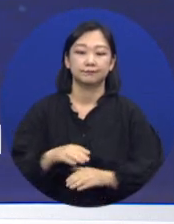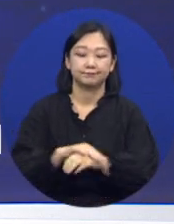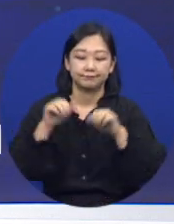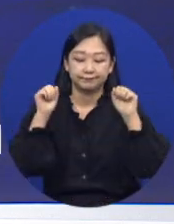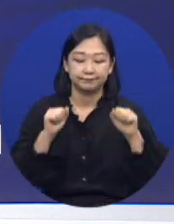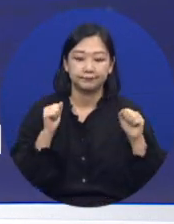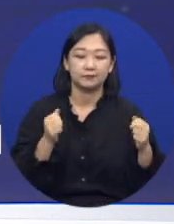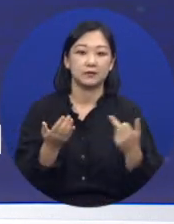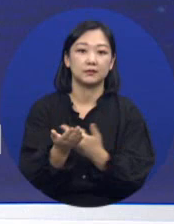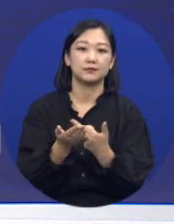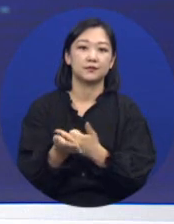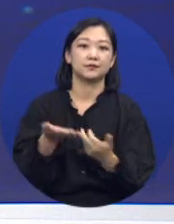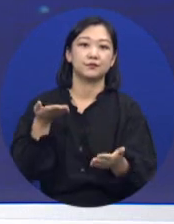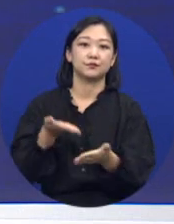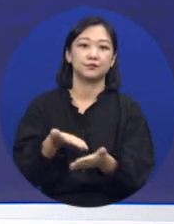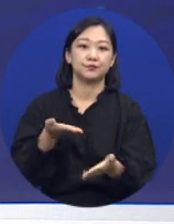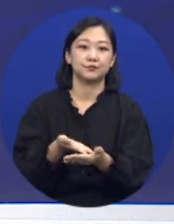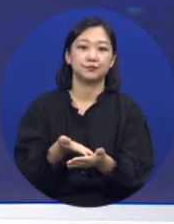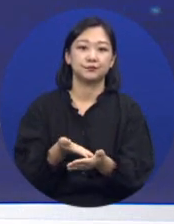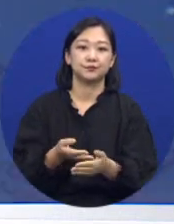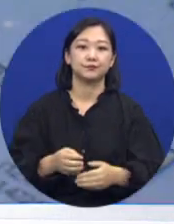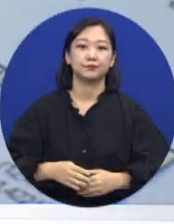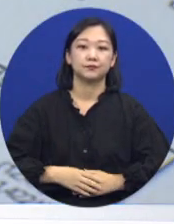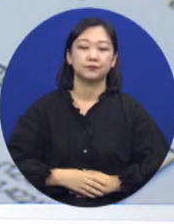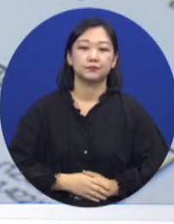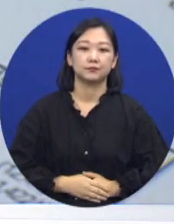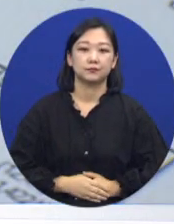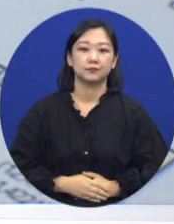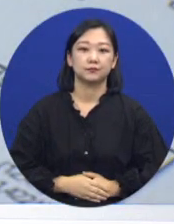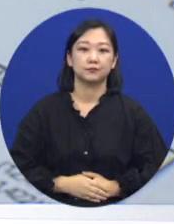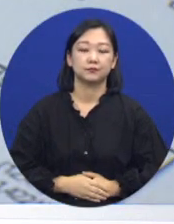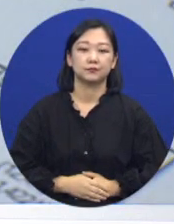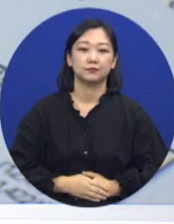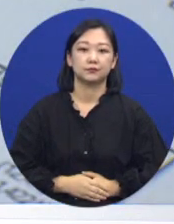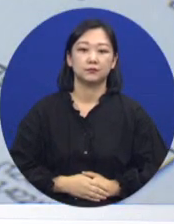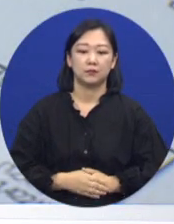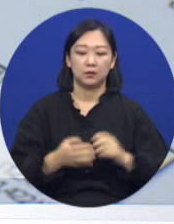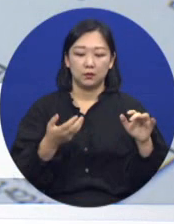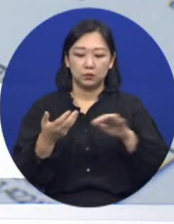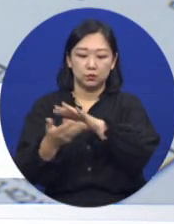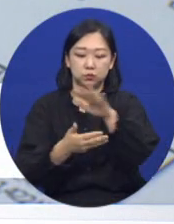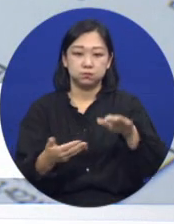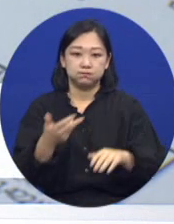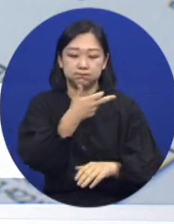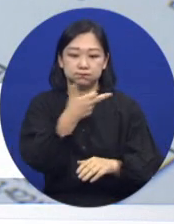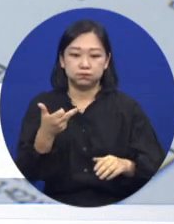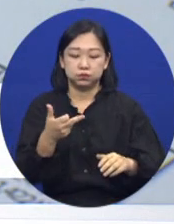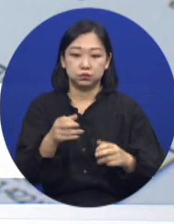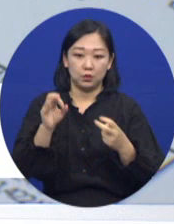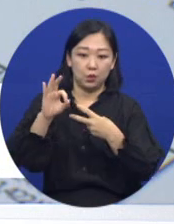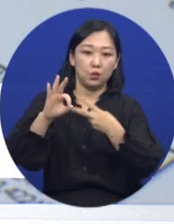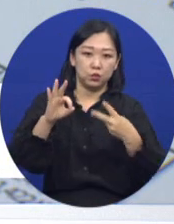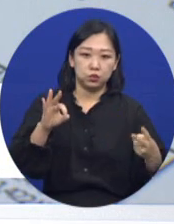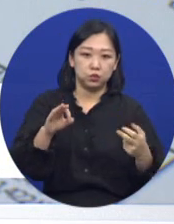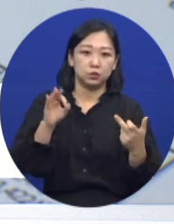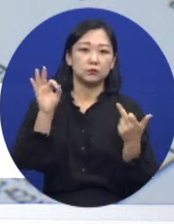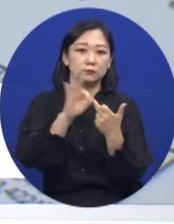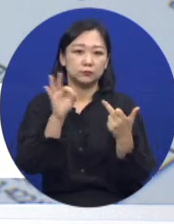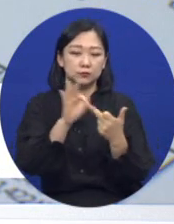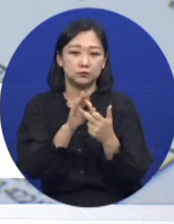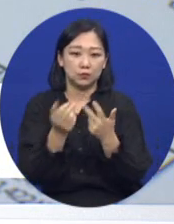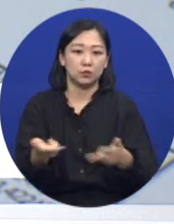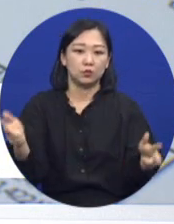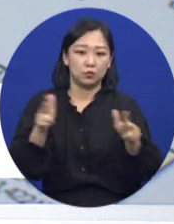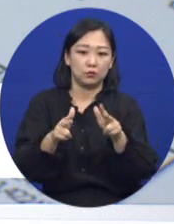여러분 안녕하십니까? 뉴스데스크 제주를 시작하겠습니다. 갈수록 논란이 커지고 있는 오등봉 공원 민간